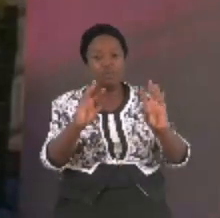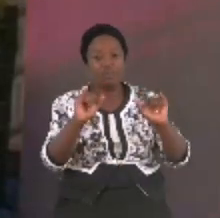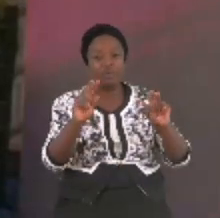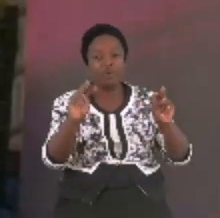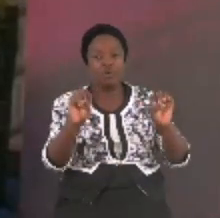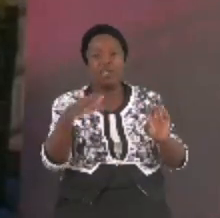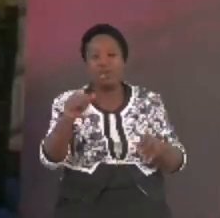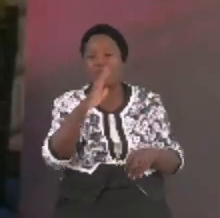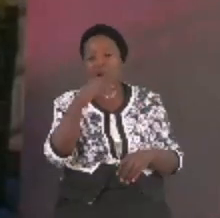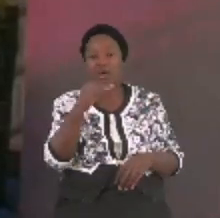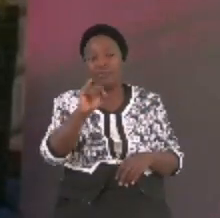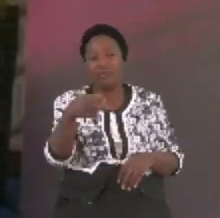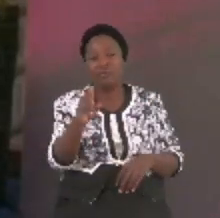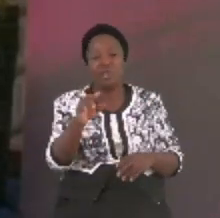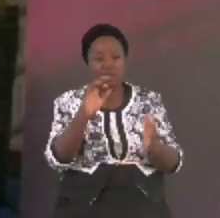vin.